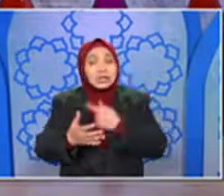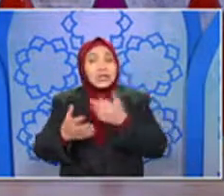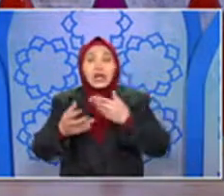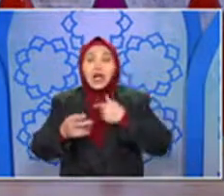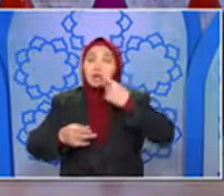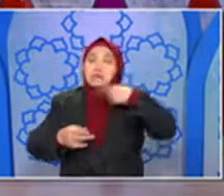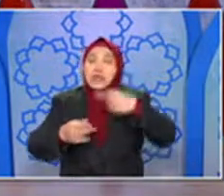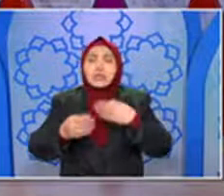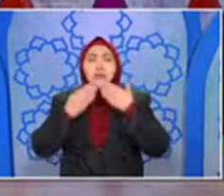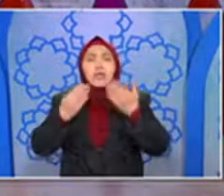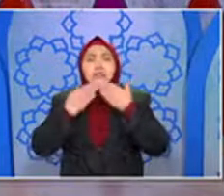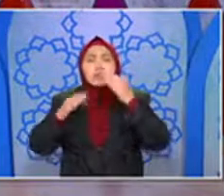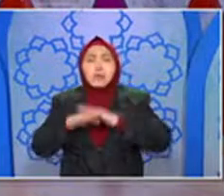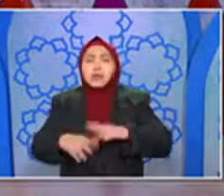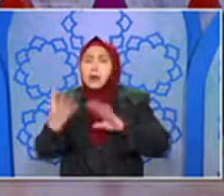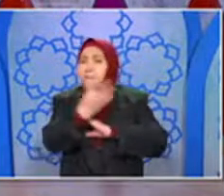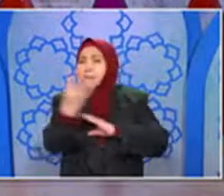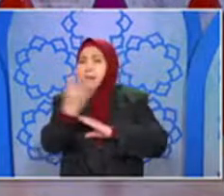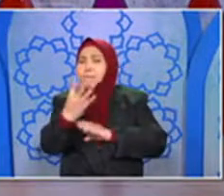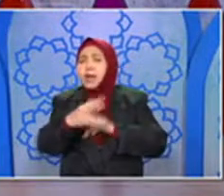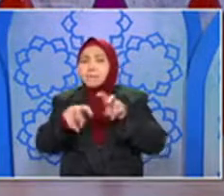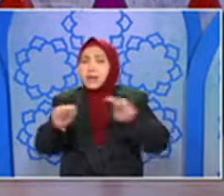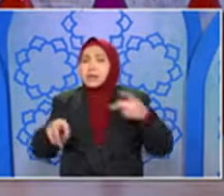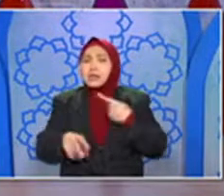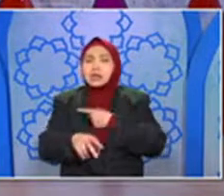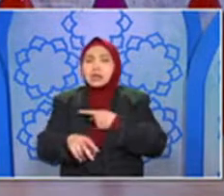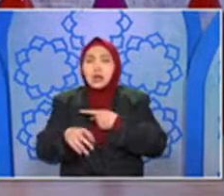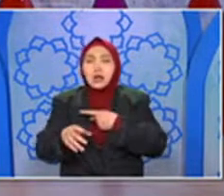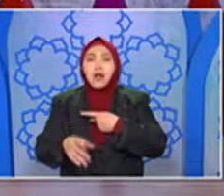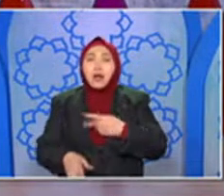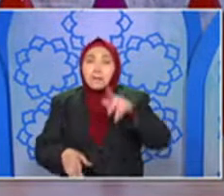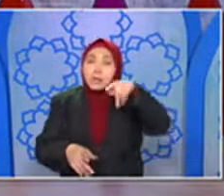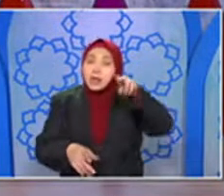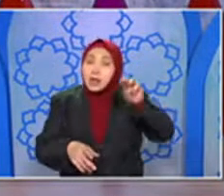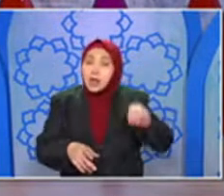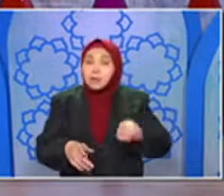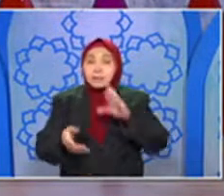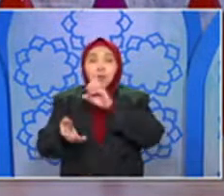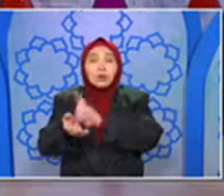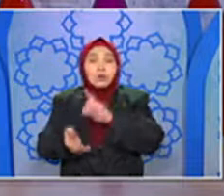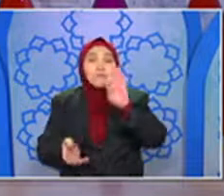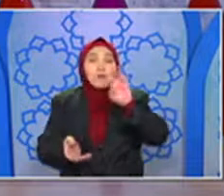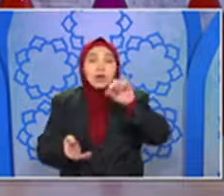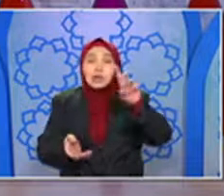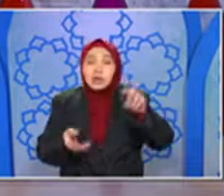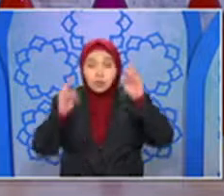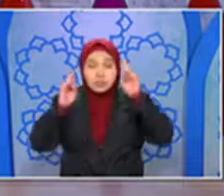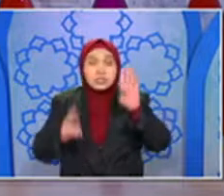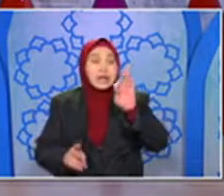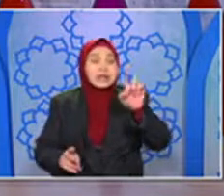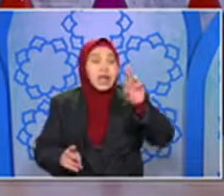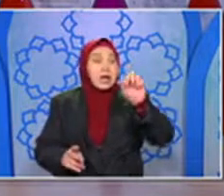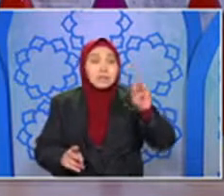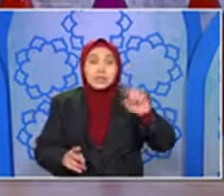ucapkan jutaan terima kasih kepada 4 panel kita, iaitu Profesor Madya Dr. Muhammad Farid Ravi Abdullah, Ustaz Tirmizi Abdul